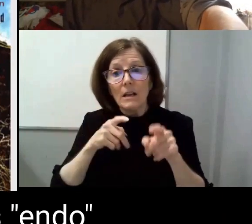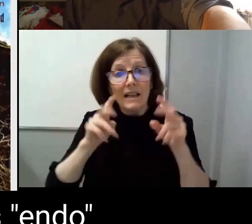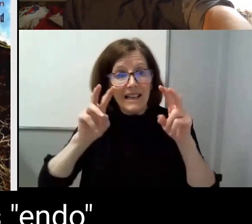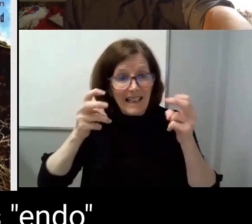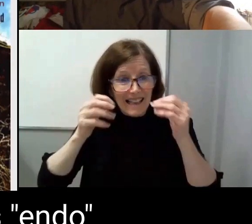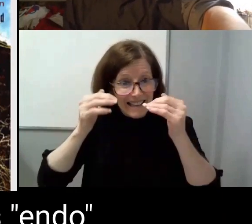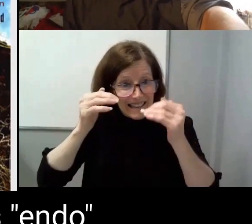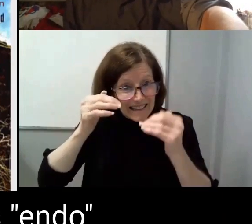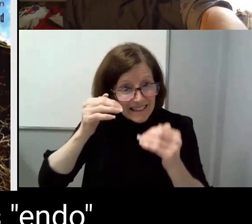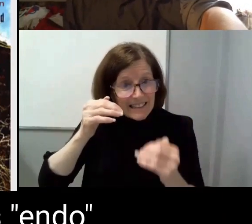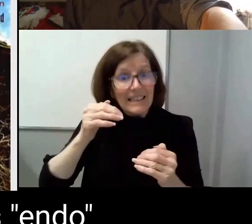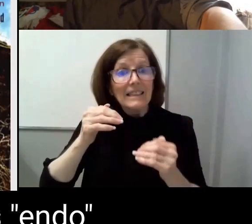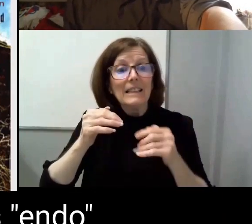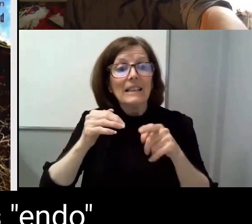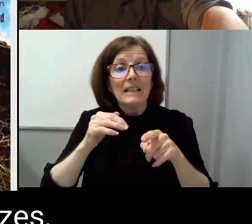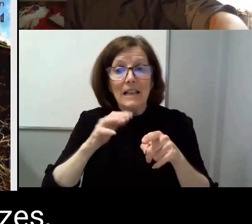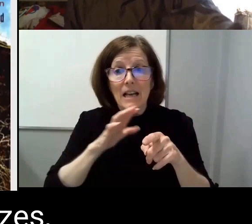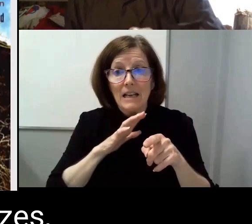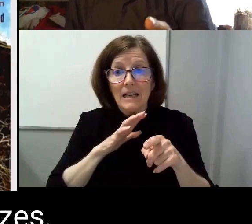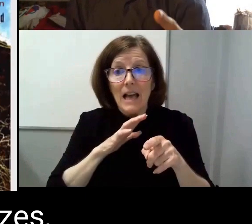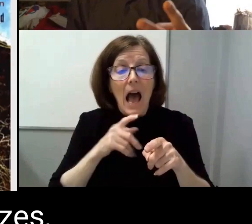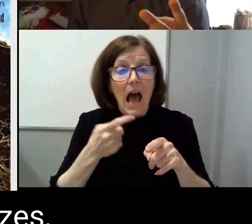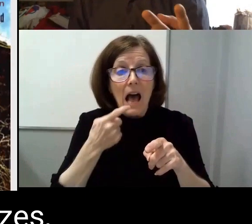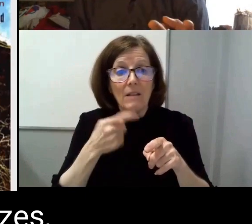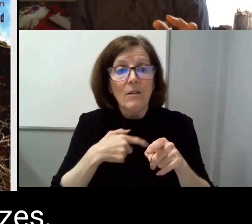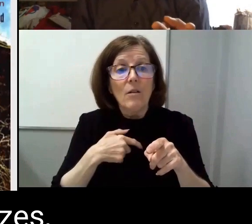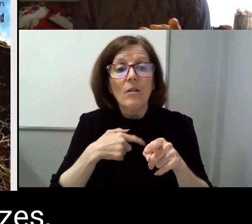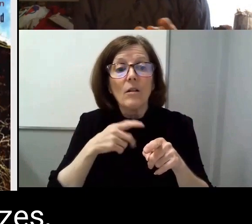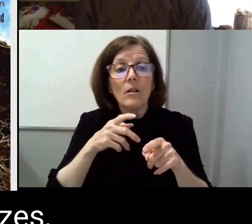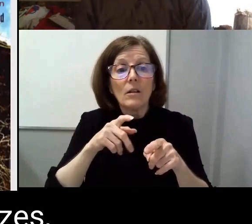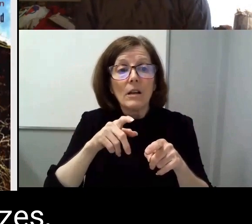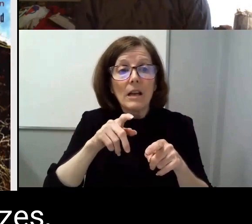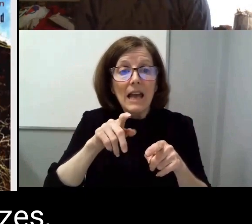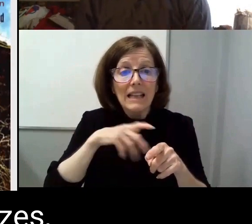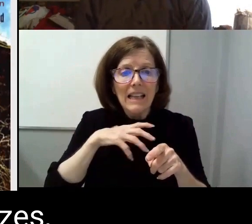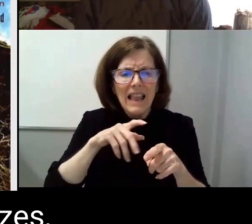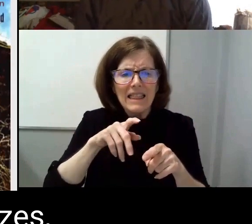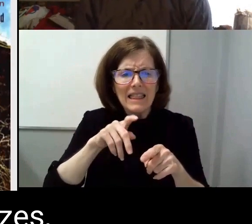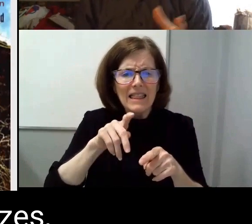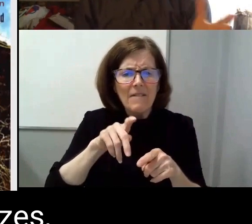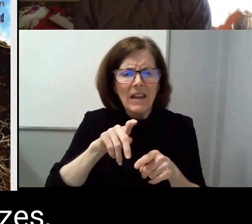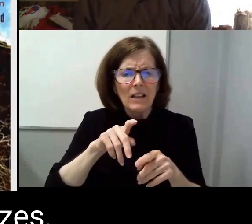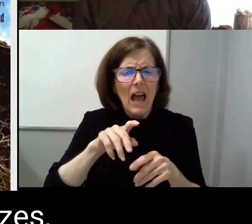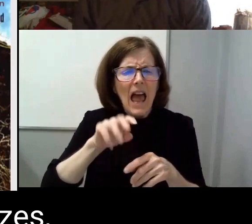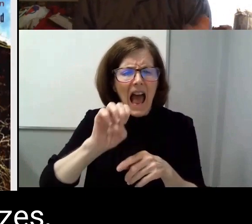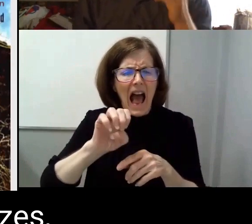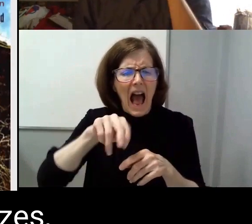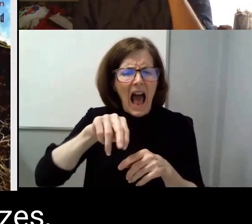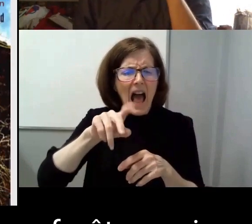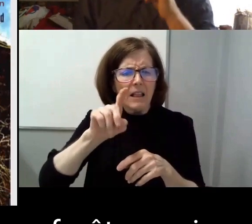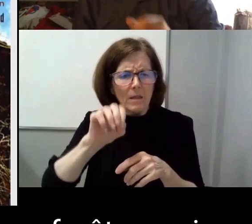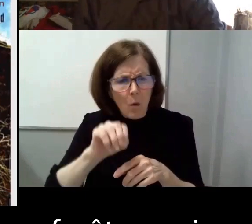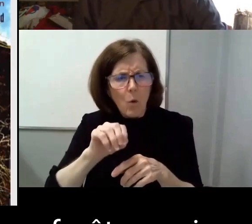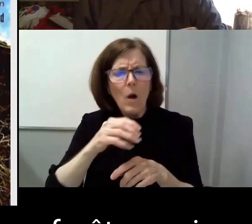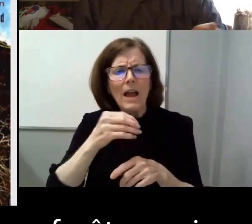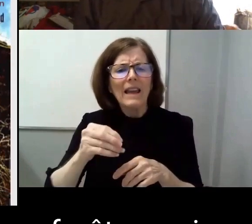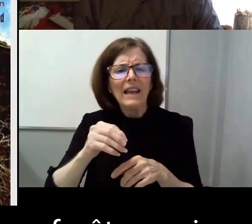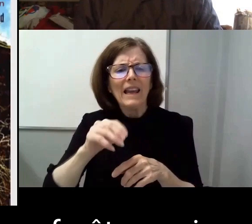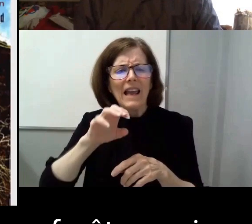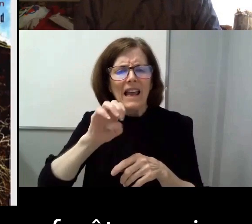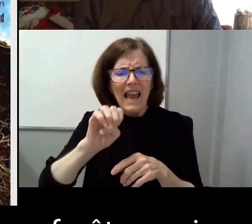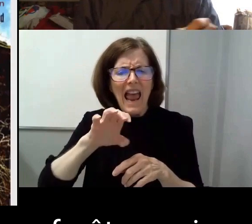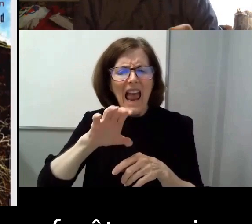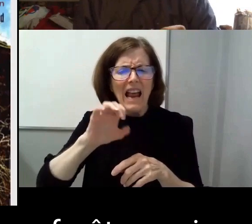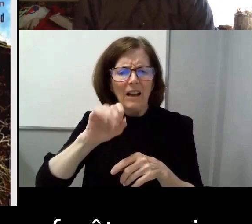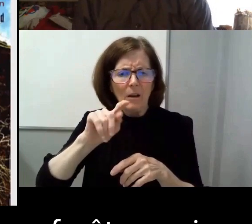si on parle des endo puis des ectomycorhizes parce que les mycorhizes, on en retrouve au jardin. Souvent, on en retrouve